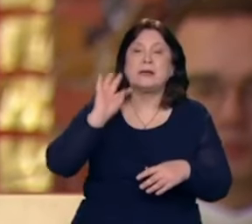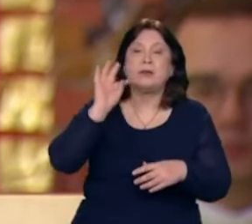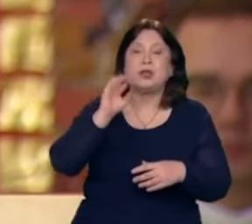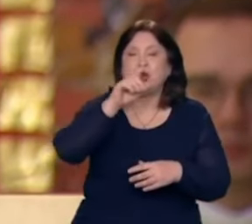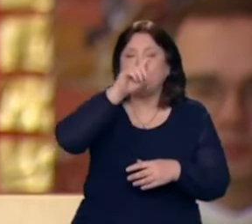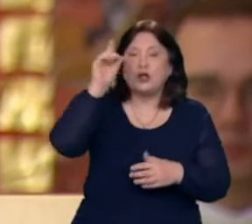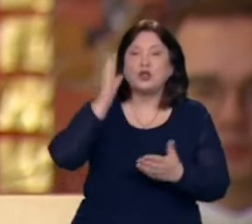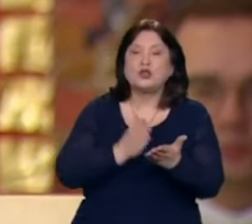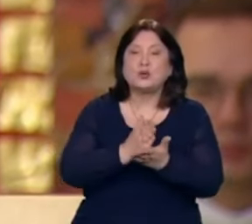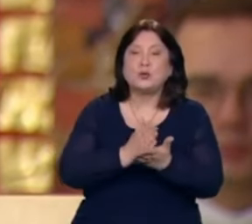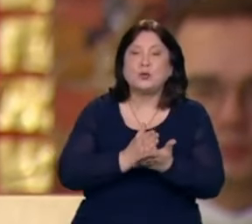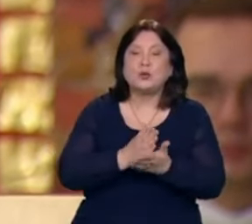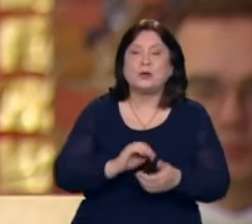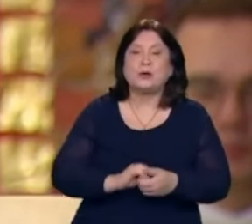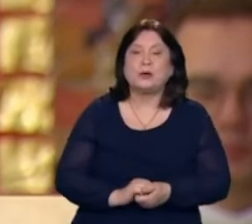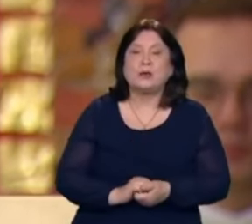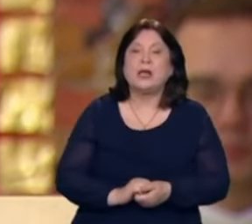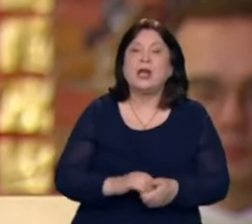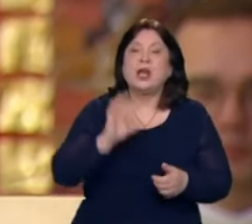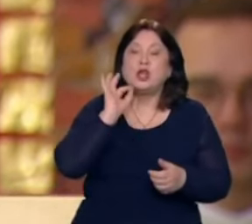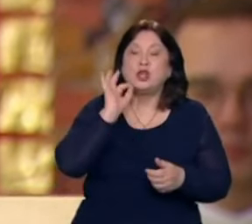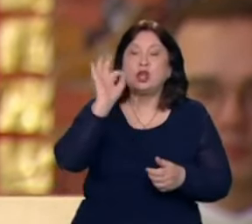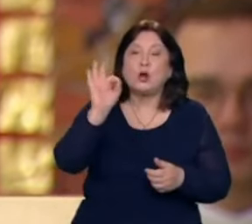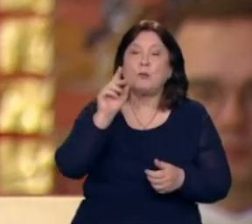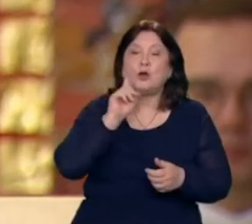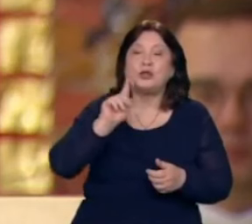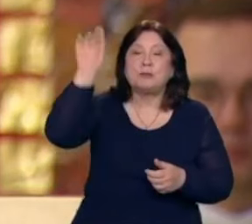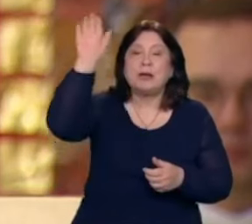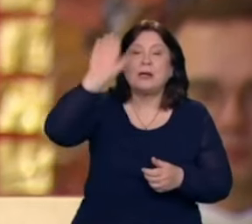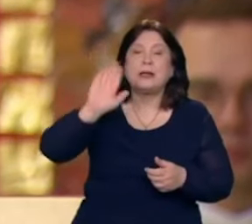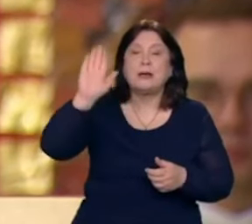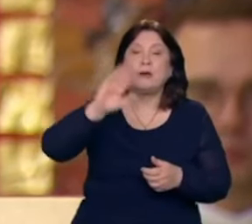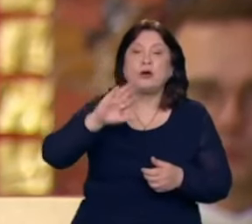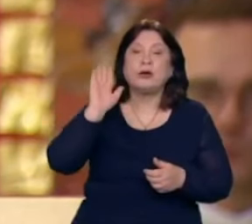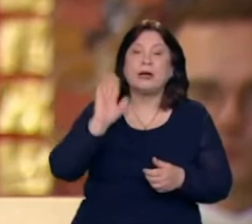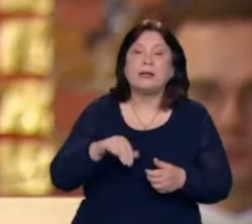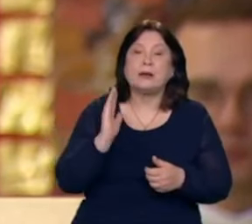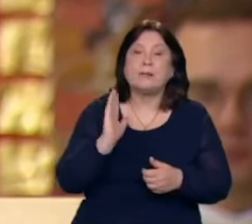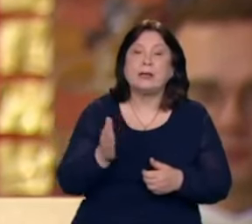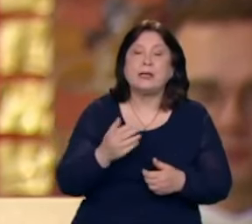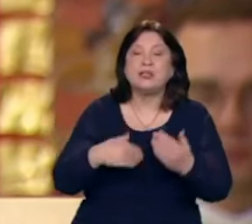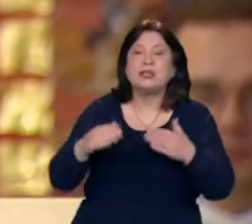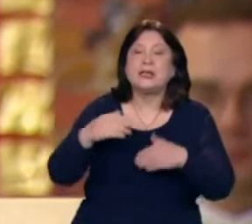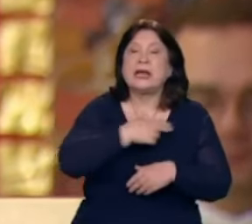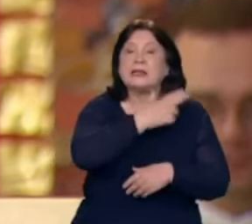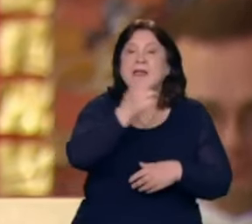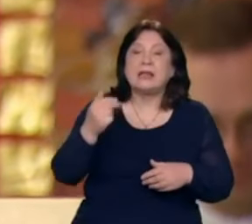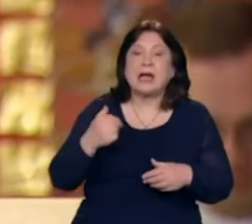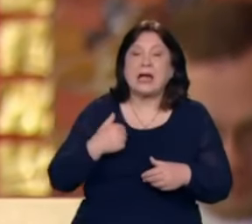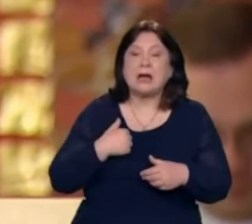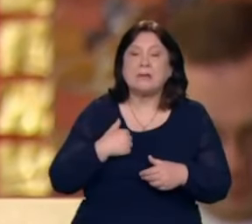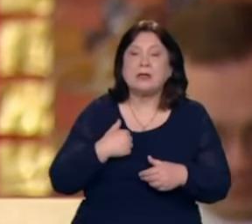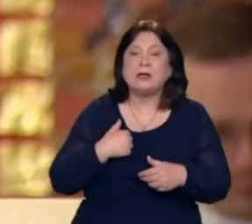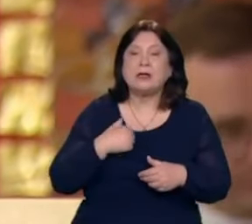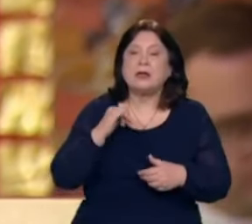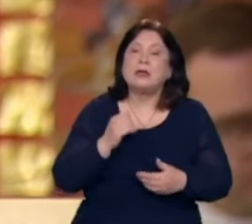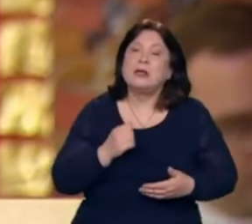synami dobroć Pana Boga naszego niech będzie nad nami i